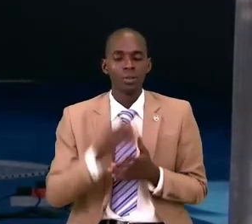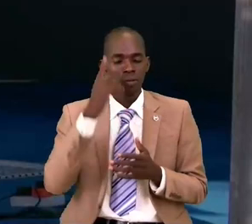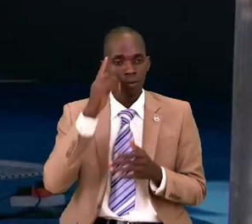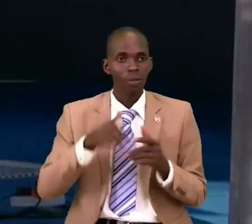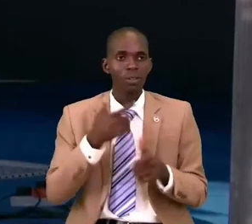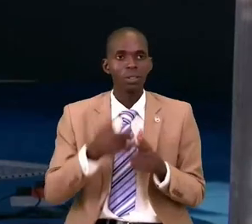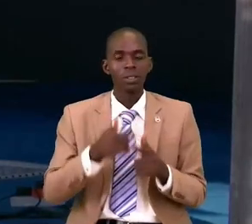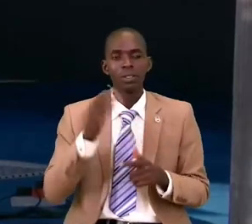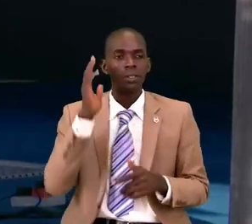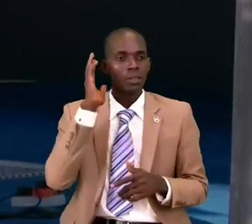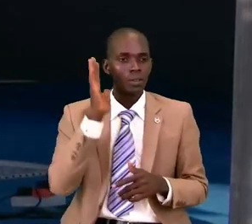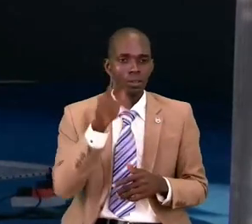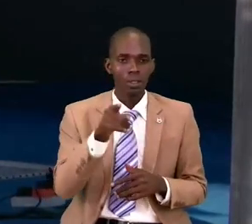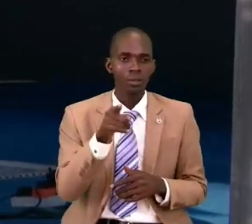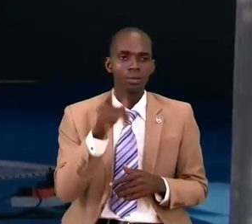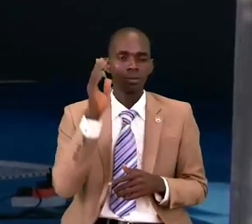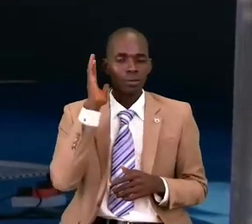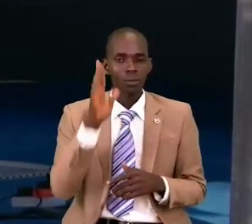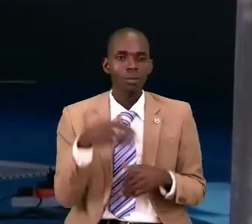alors que tu réussiras.